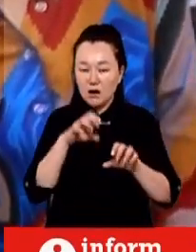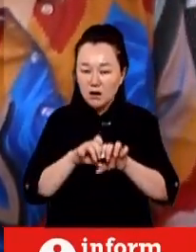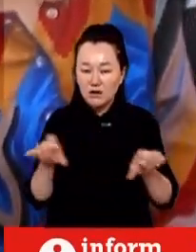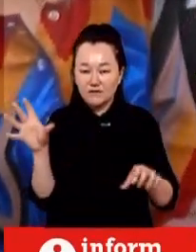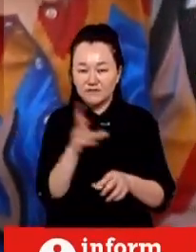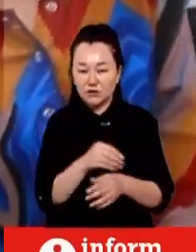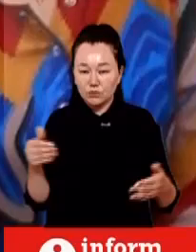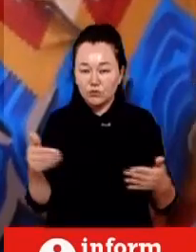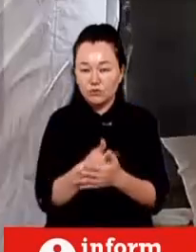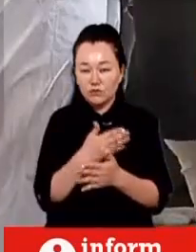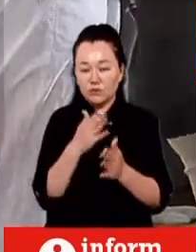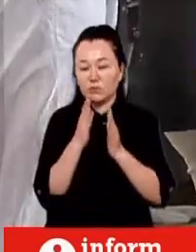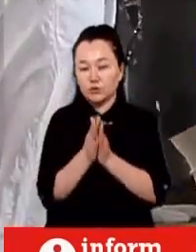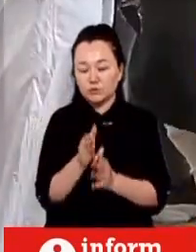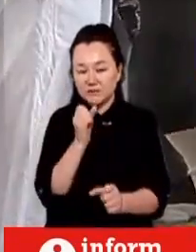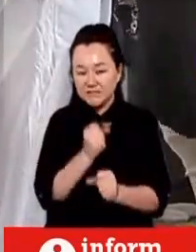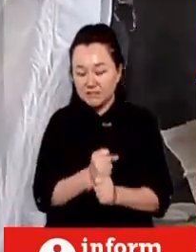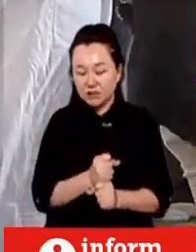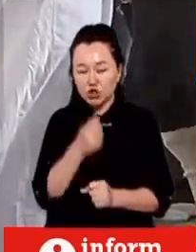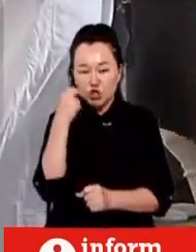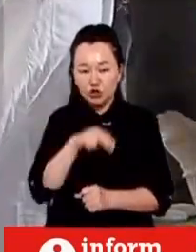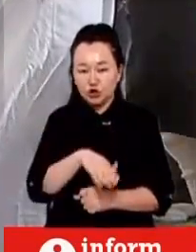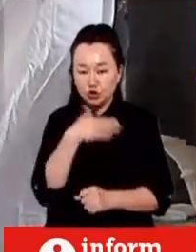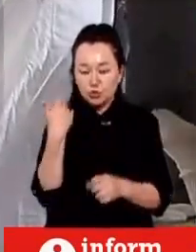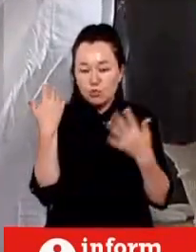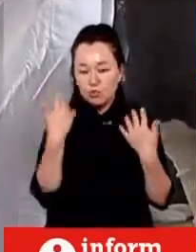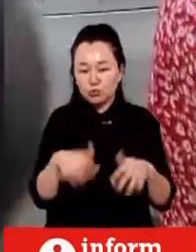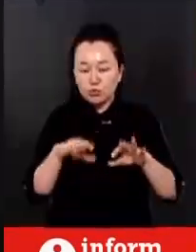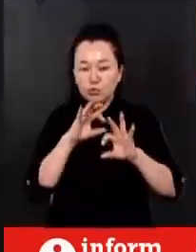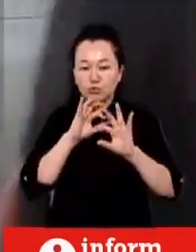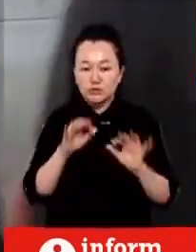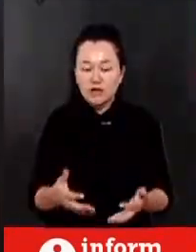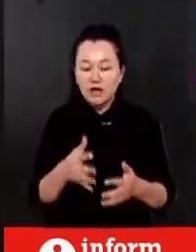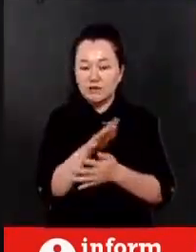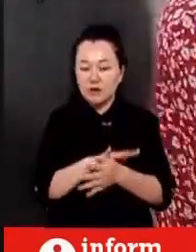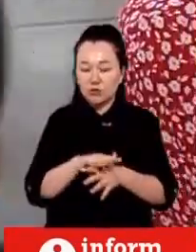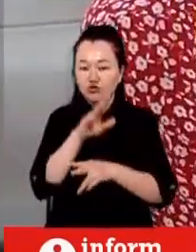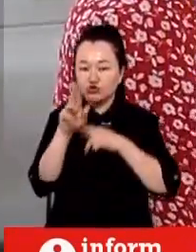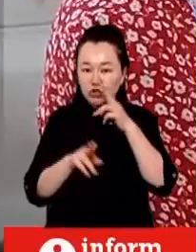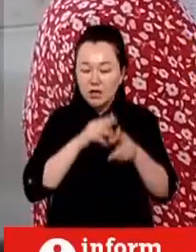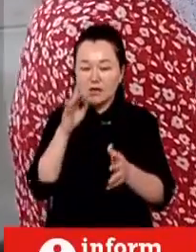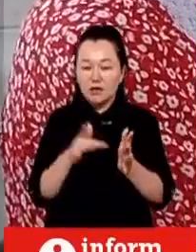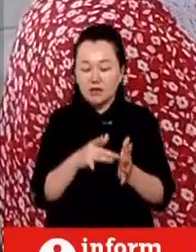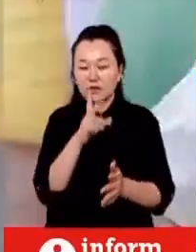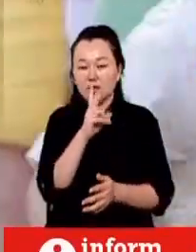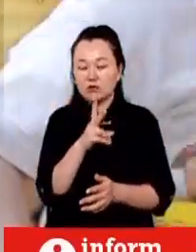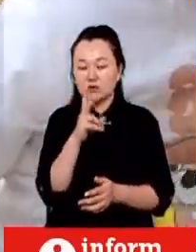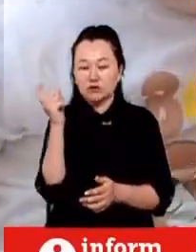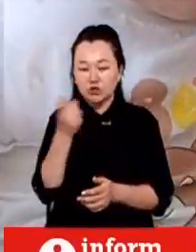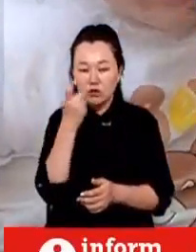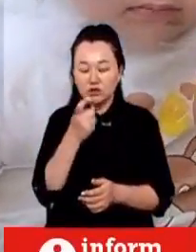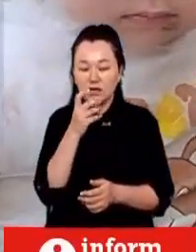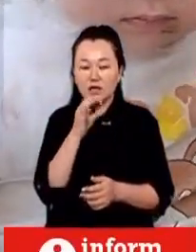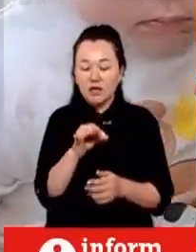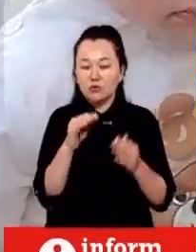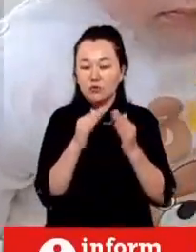барлығын жанартуды сұраймыз. Сапасыз құрылыстан әбден мезі болдық деген жұрттың жанайқайын тыңдауға қалалық тұрғын үй коммуналдық шаруашылық және тұрғын